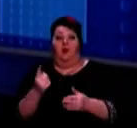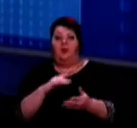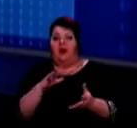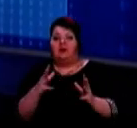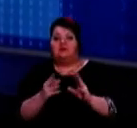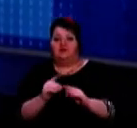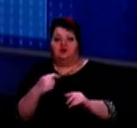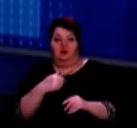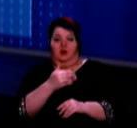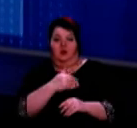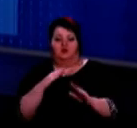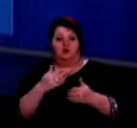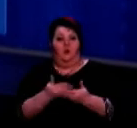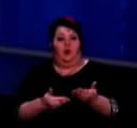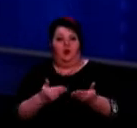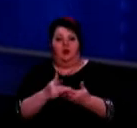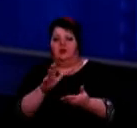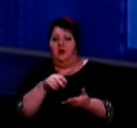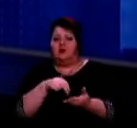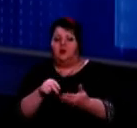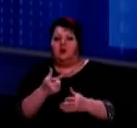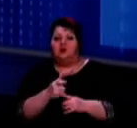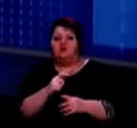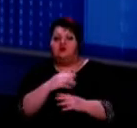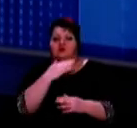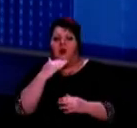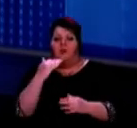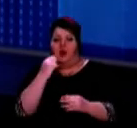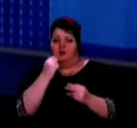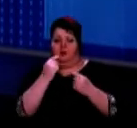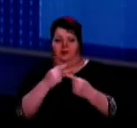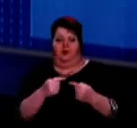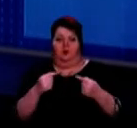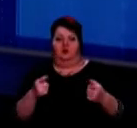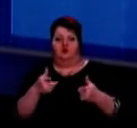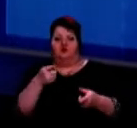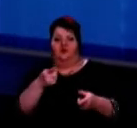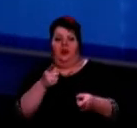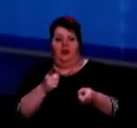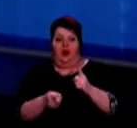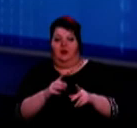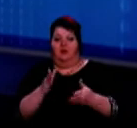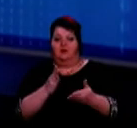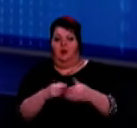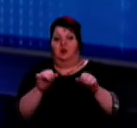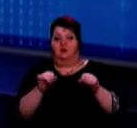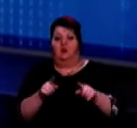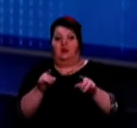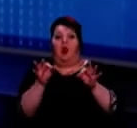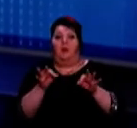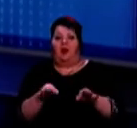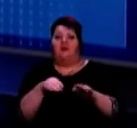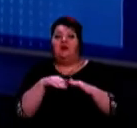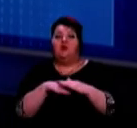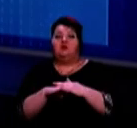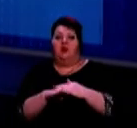споживачам. Не закуповуйте дуже багато продуктів, якщо ви реально не маєте змоги їх правильно зберігати.